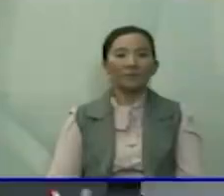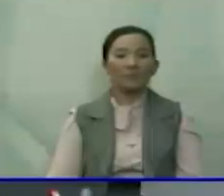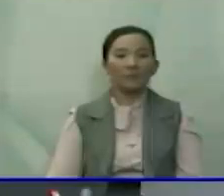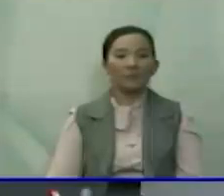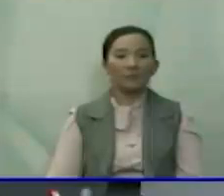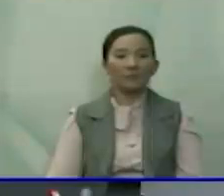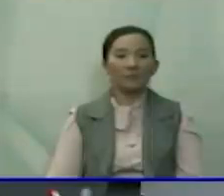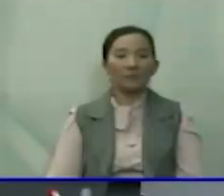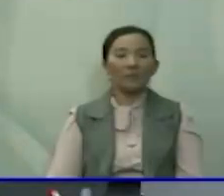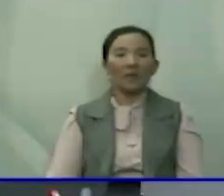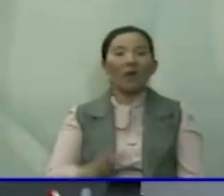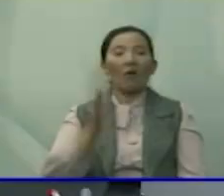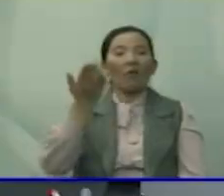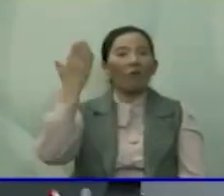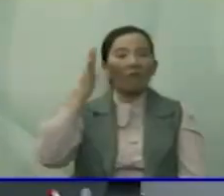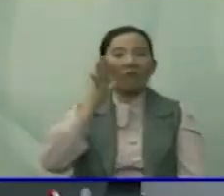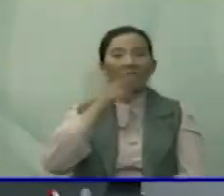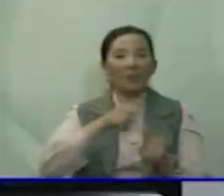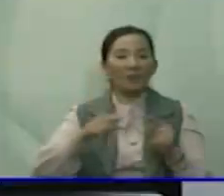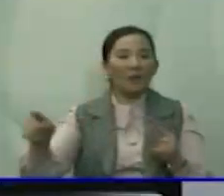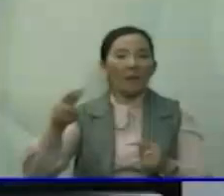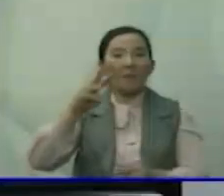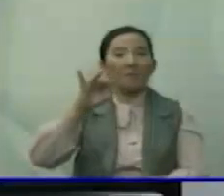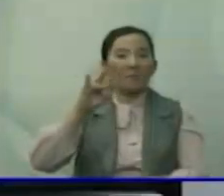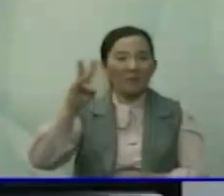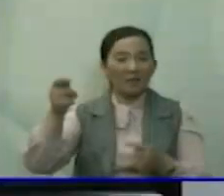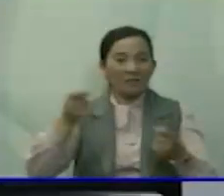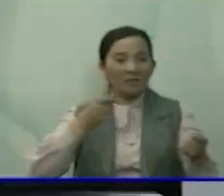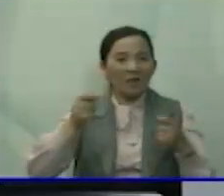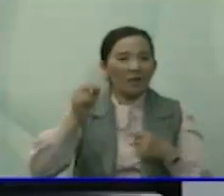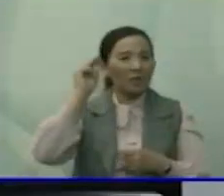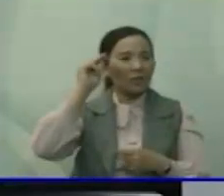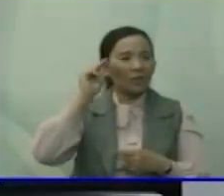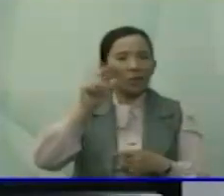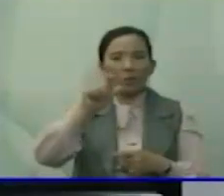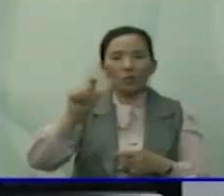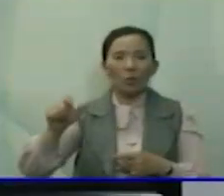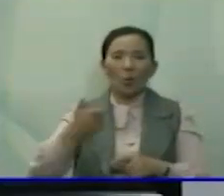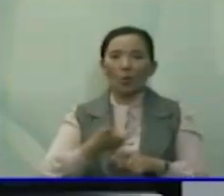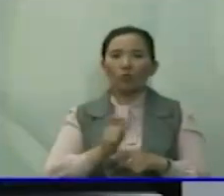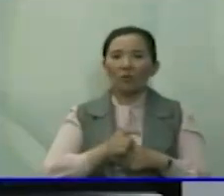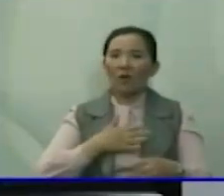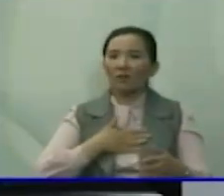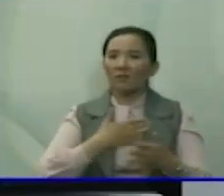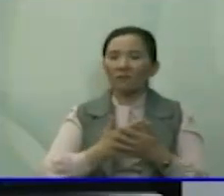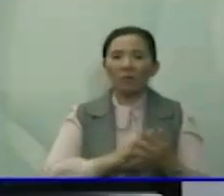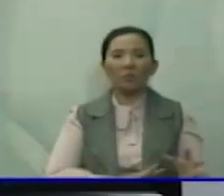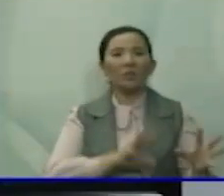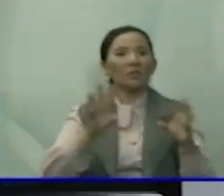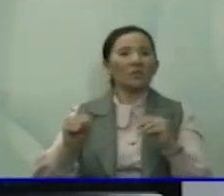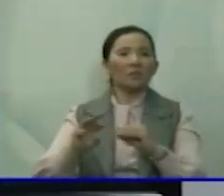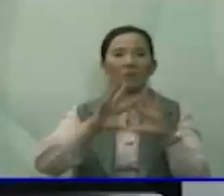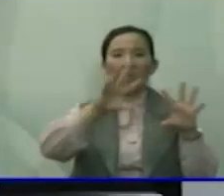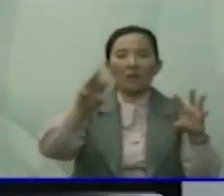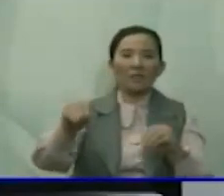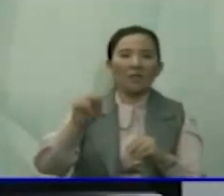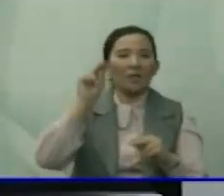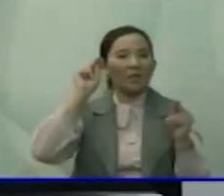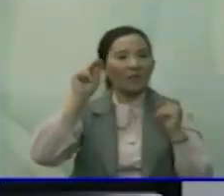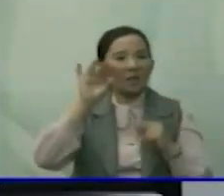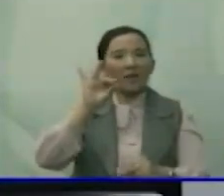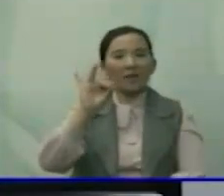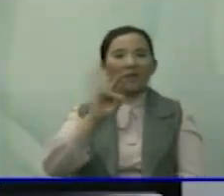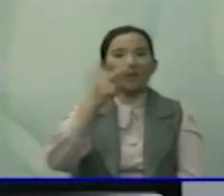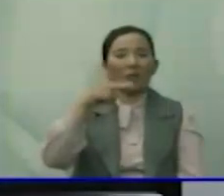во времена династии мин китайцы очень активно переселялись в индокитай и индонезию